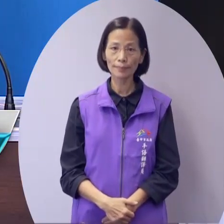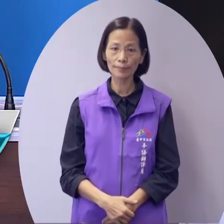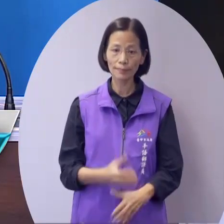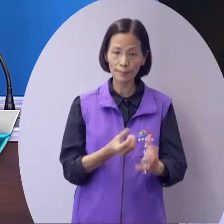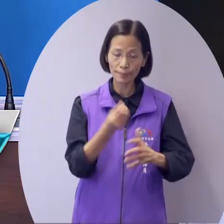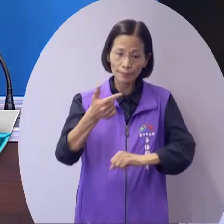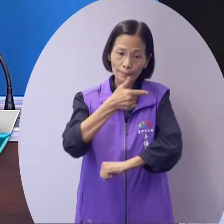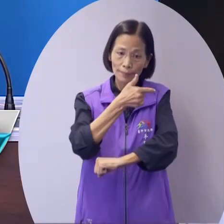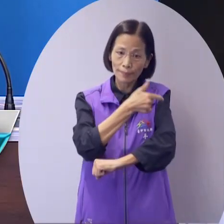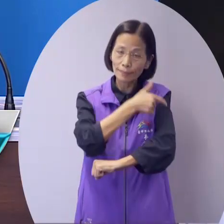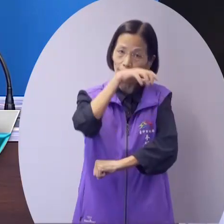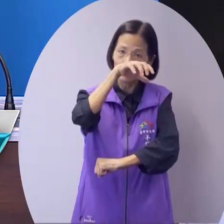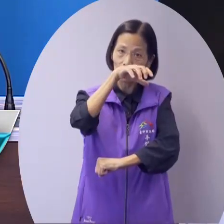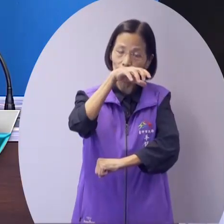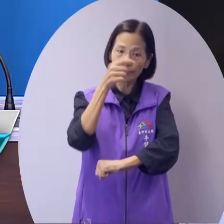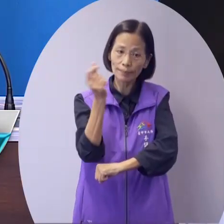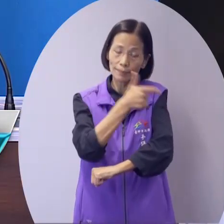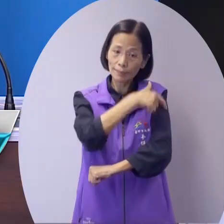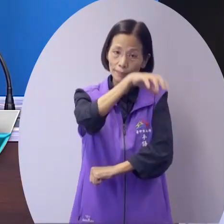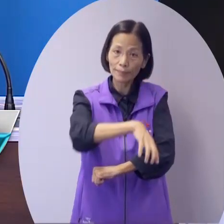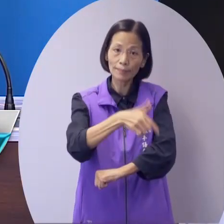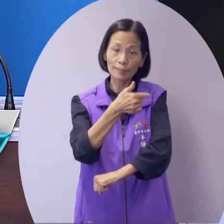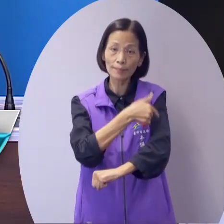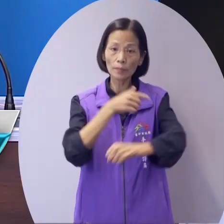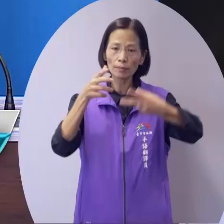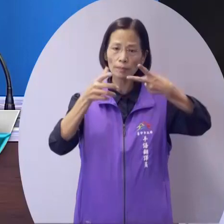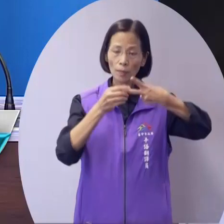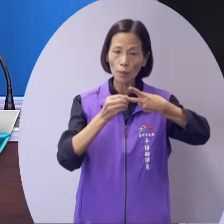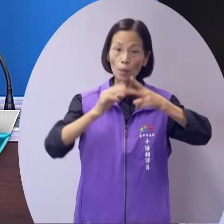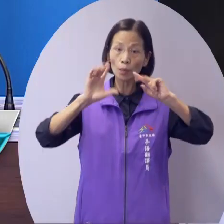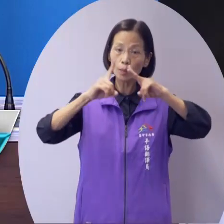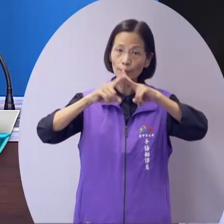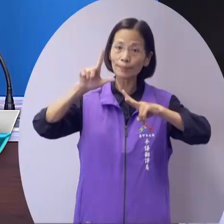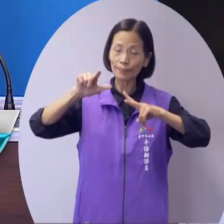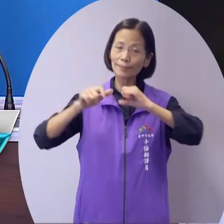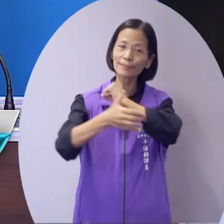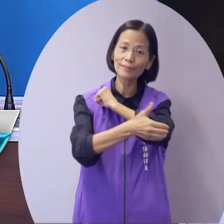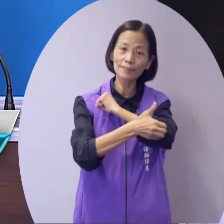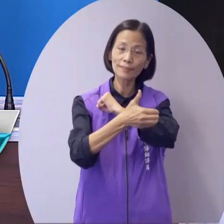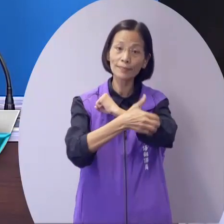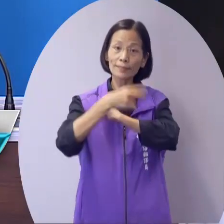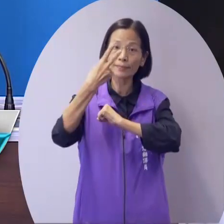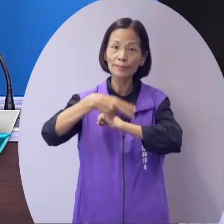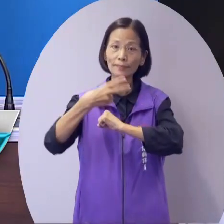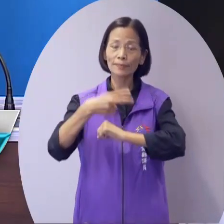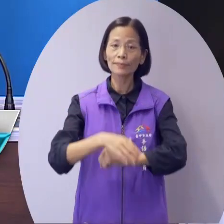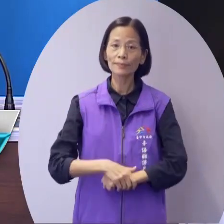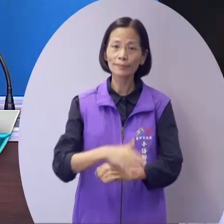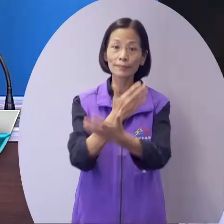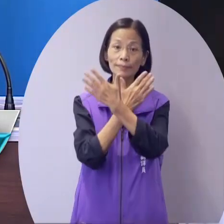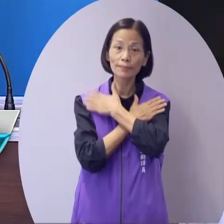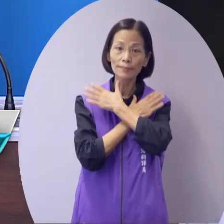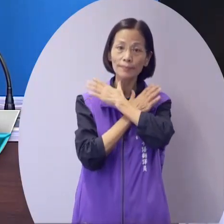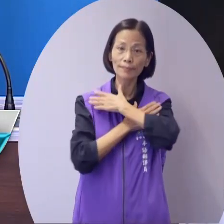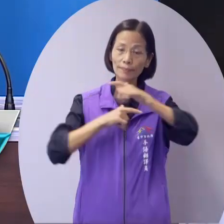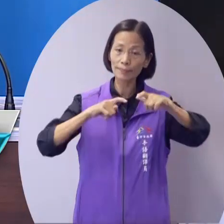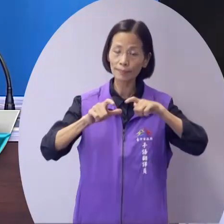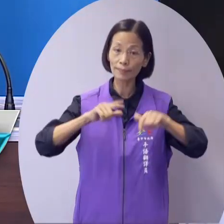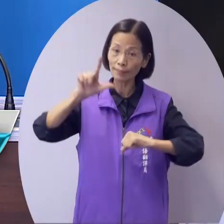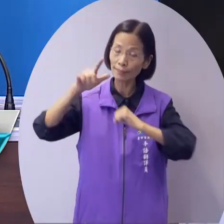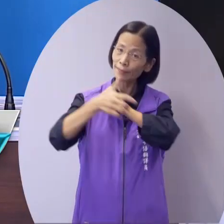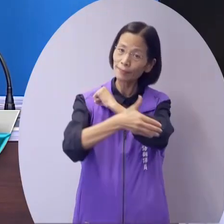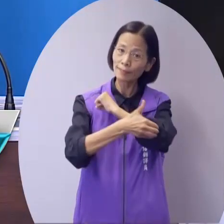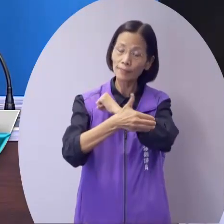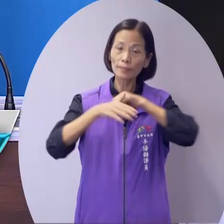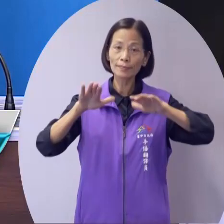站进行施打。那第二部分呢，就是国小的教职员工以及幼儿园的教职员